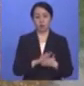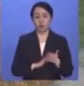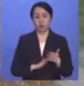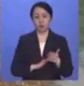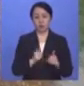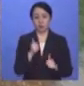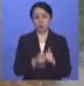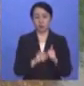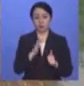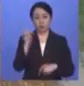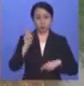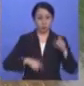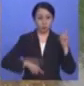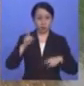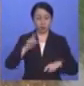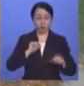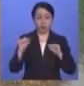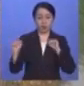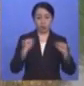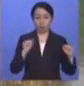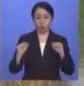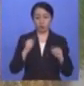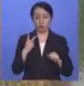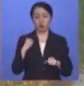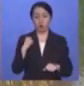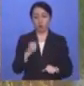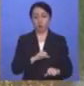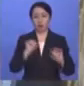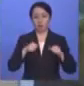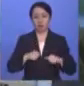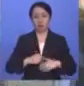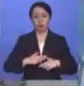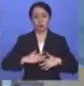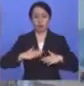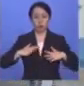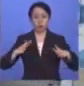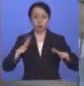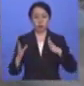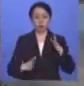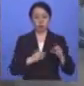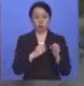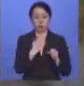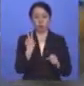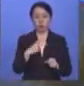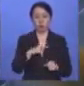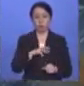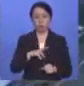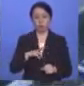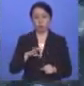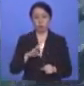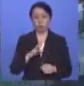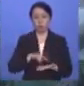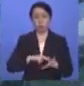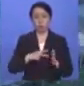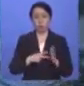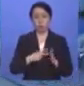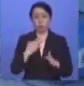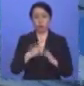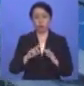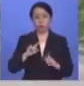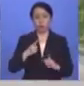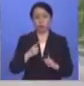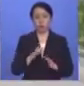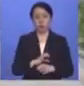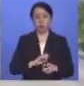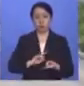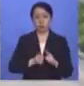часто ожидаются дожди и грозы, а в начале второй декады возможен туман. Ветер со скоростью 15-20 метров в секунду прогнозируется в конце первой